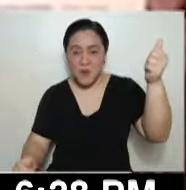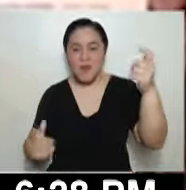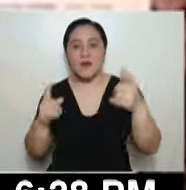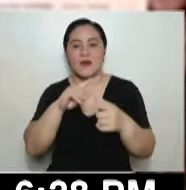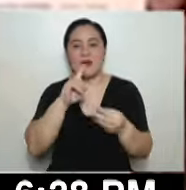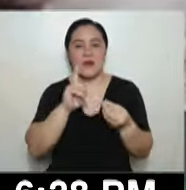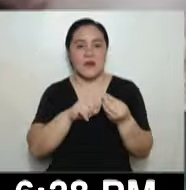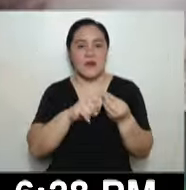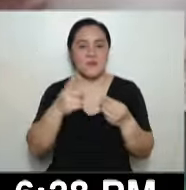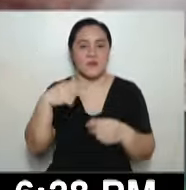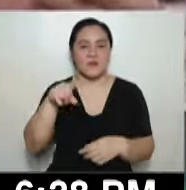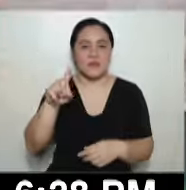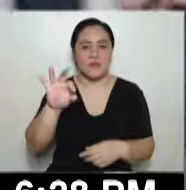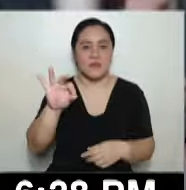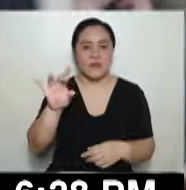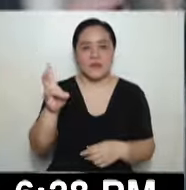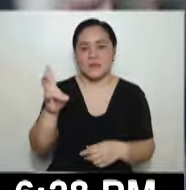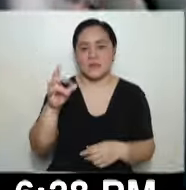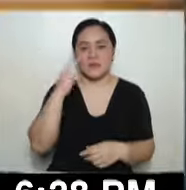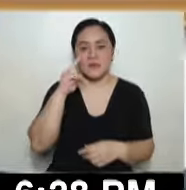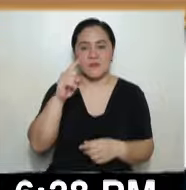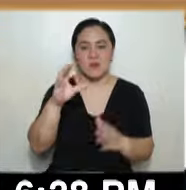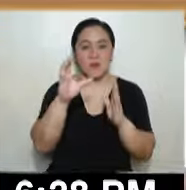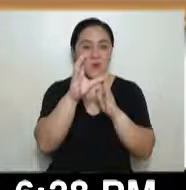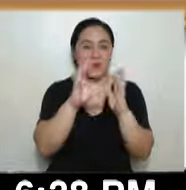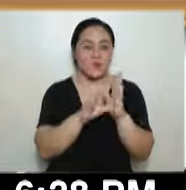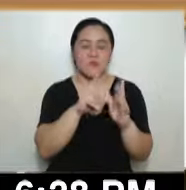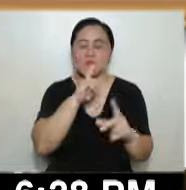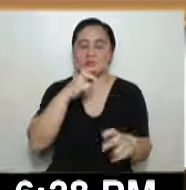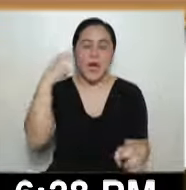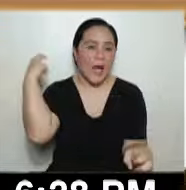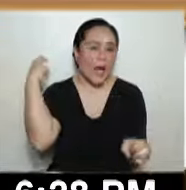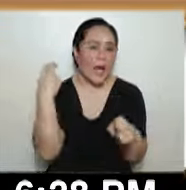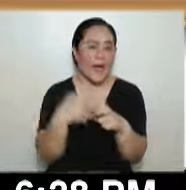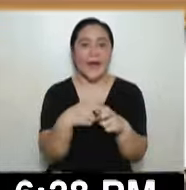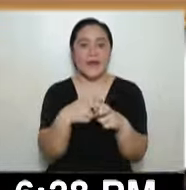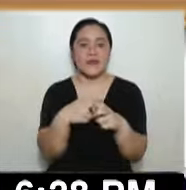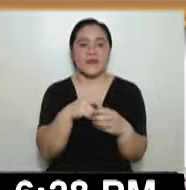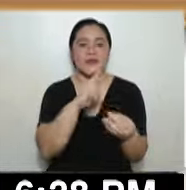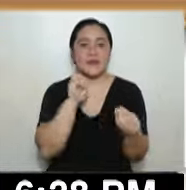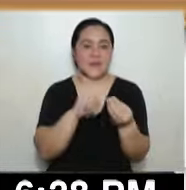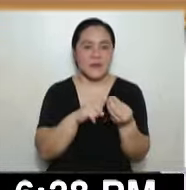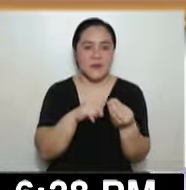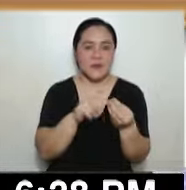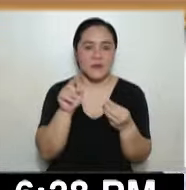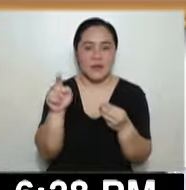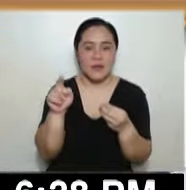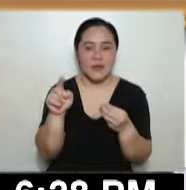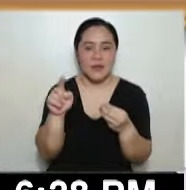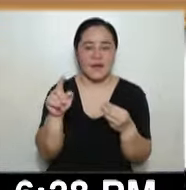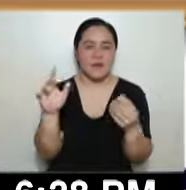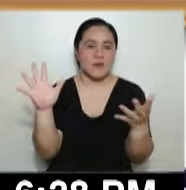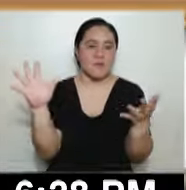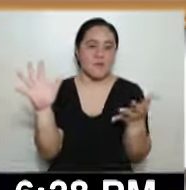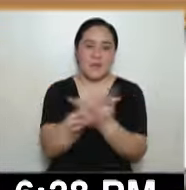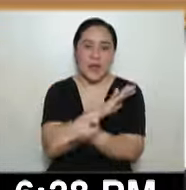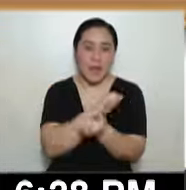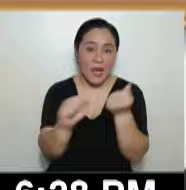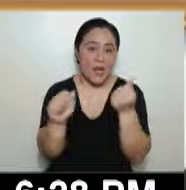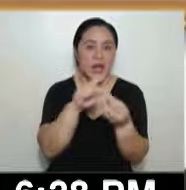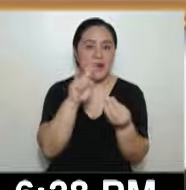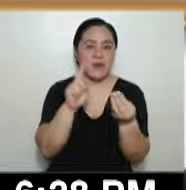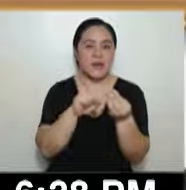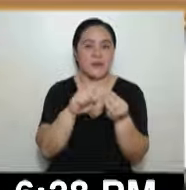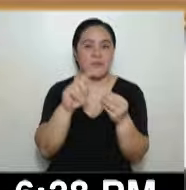nung nai-ratify yan, hirap na po tayo na matanggal o mapuksa yung mga political dynasties. Kasi